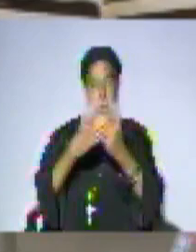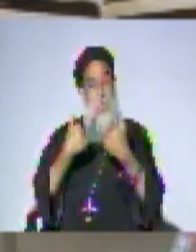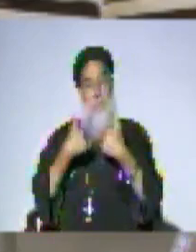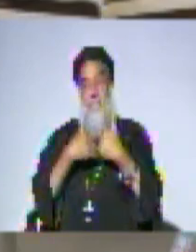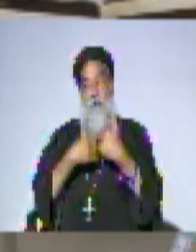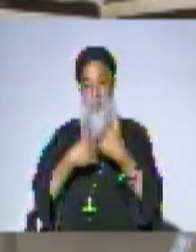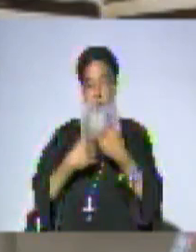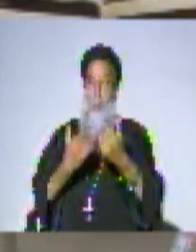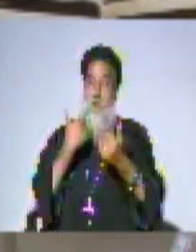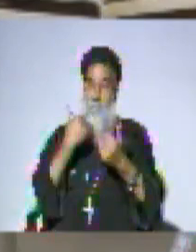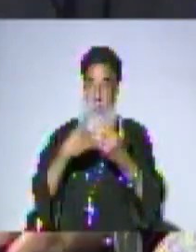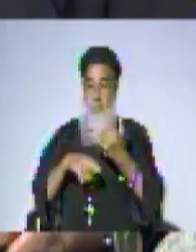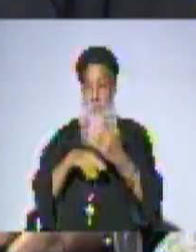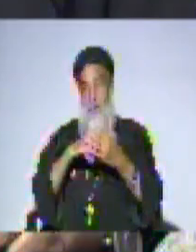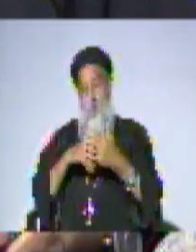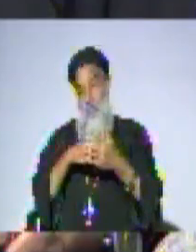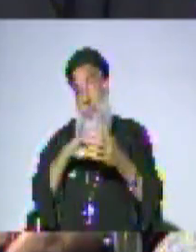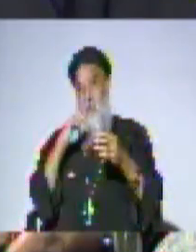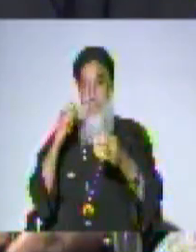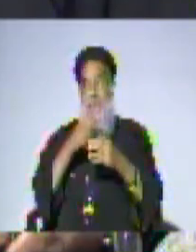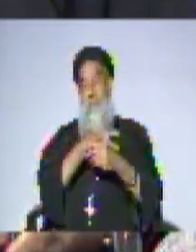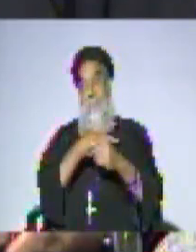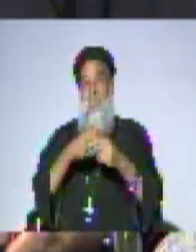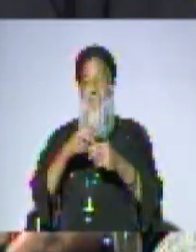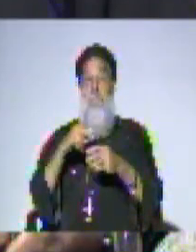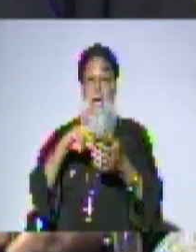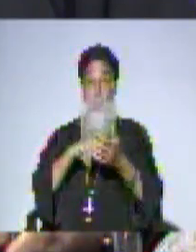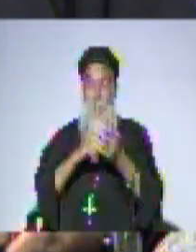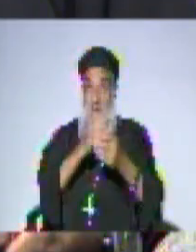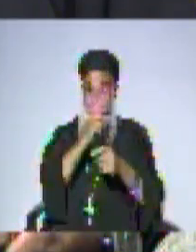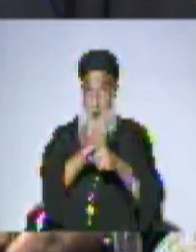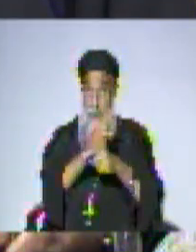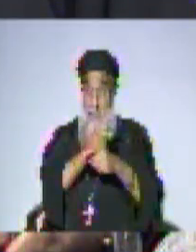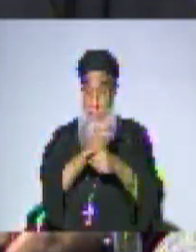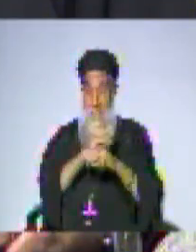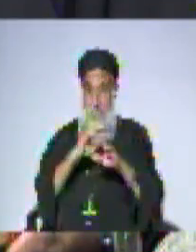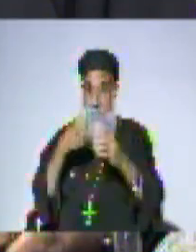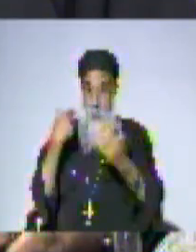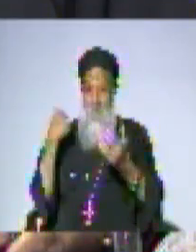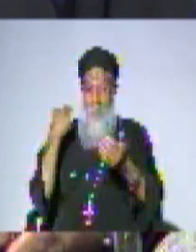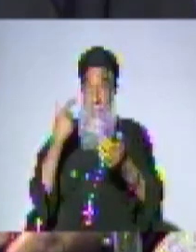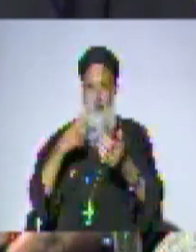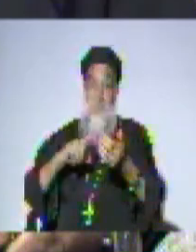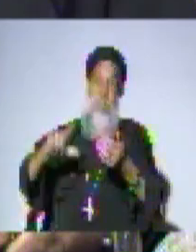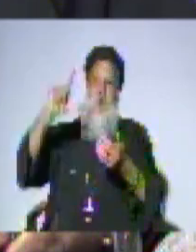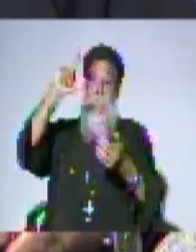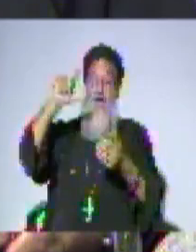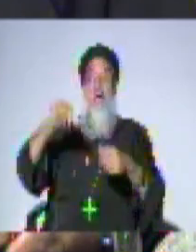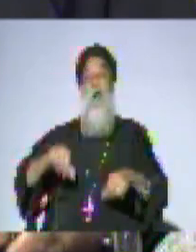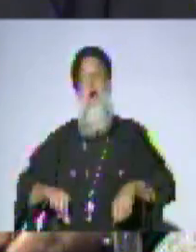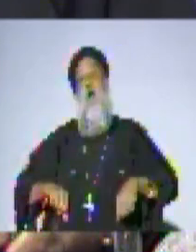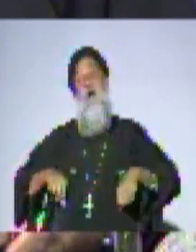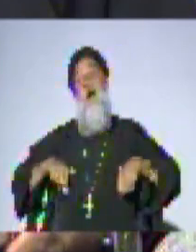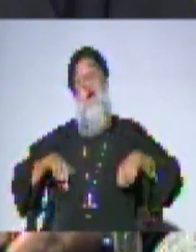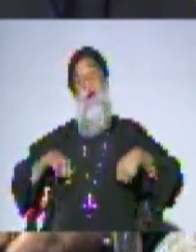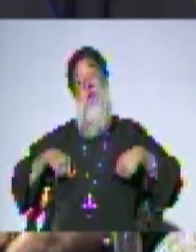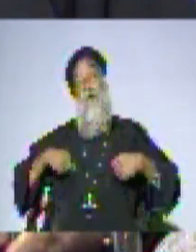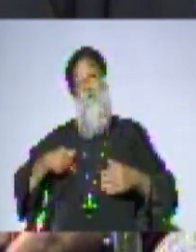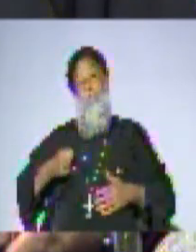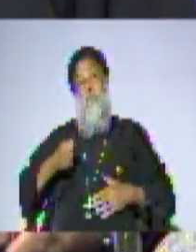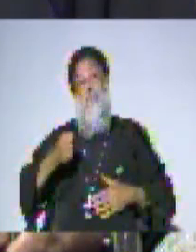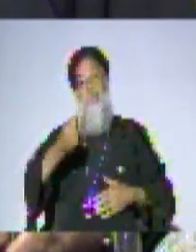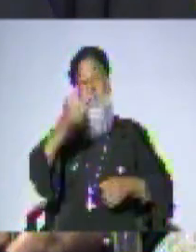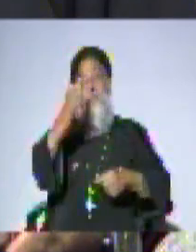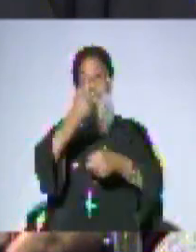كده. سيدي، يمكن في آية في سفر الأعمال 3:15 تقول: ورئيس الحياة قتلتموه الذي